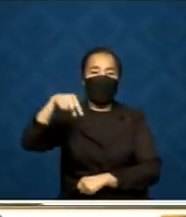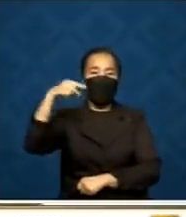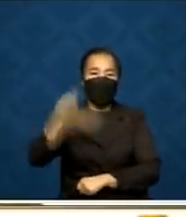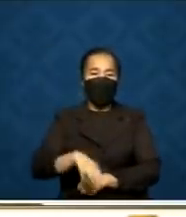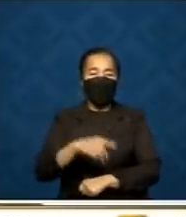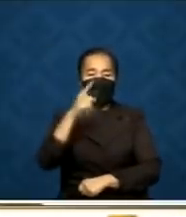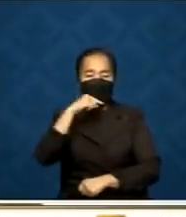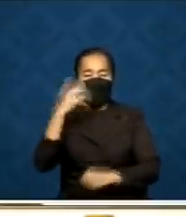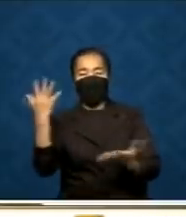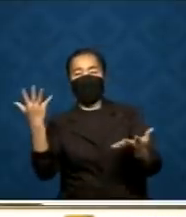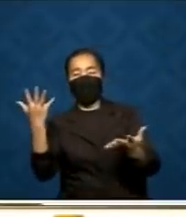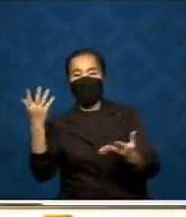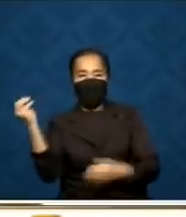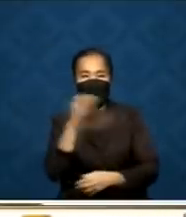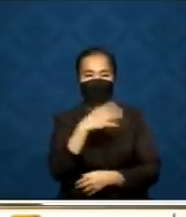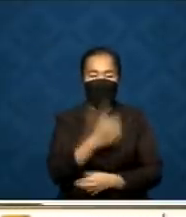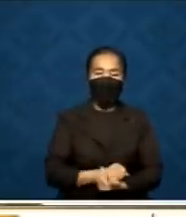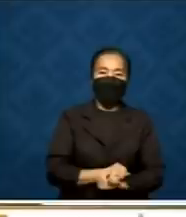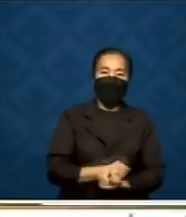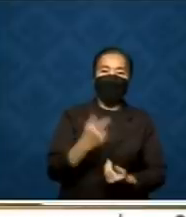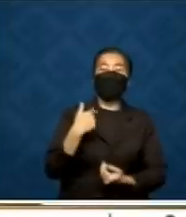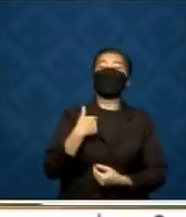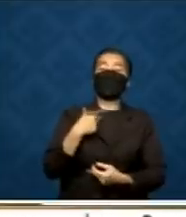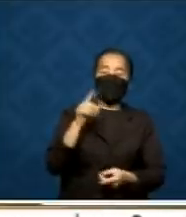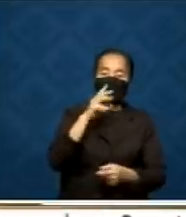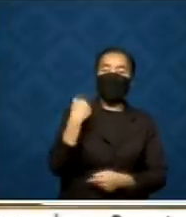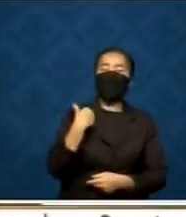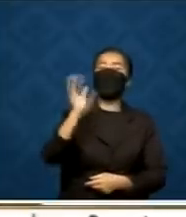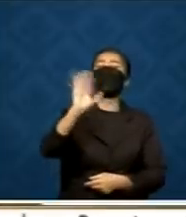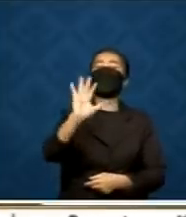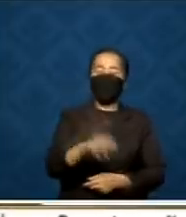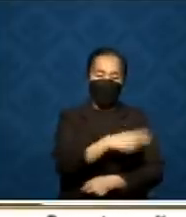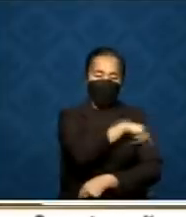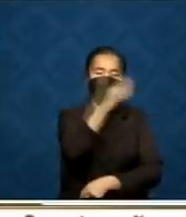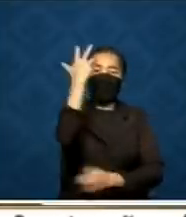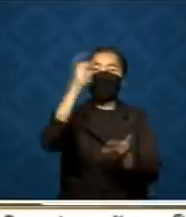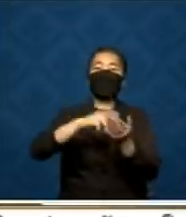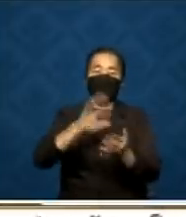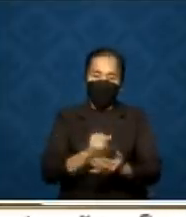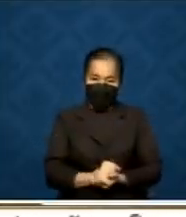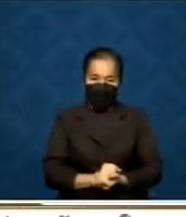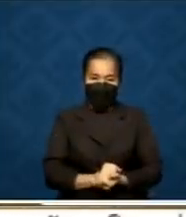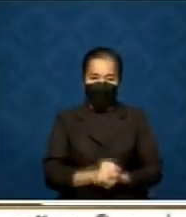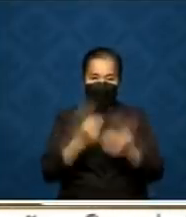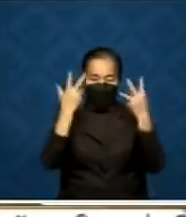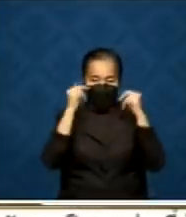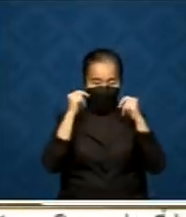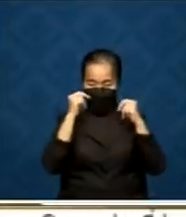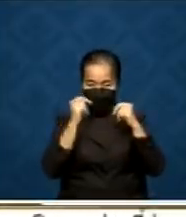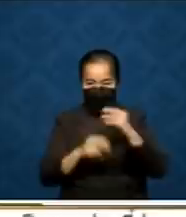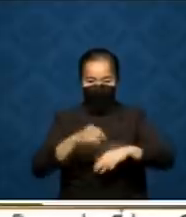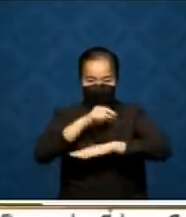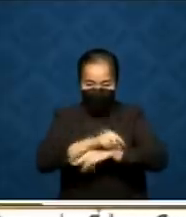มาเป็นแบบไม่ต้องมีที่ wh oแต่ตอนนายกกระโดดเข้าไปร่วมวง